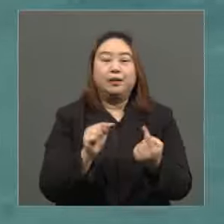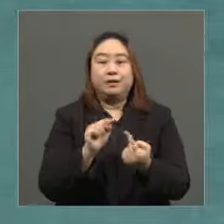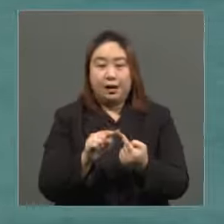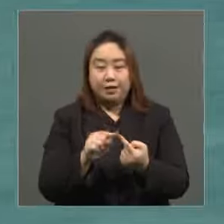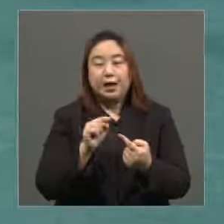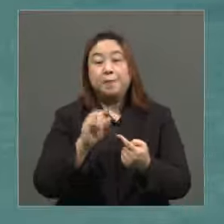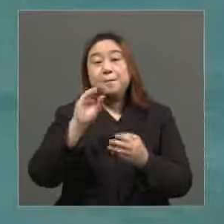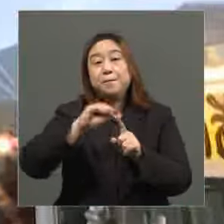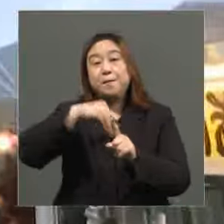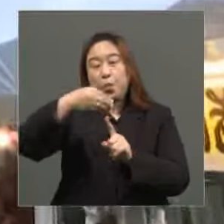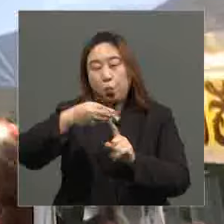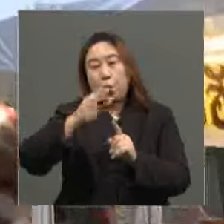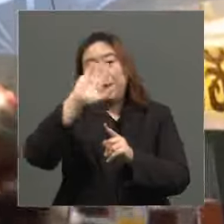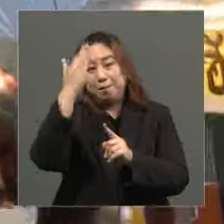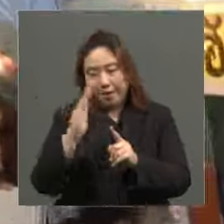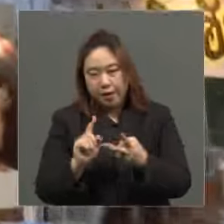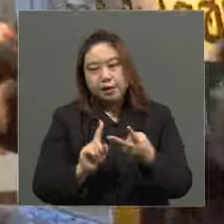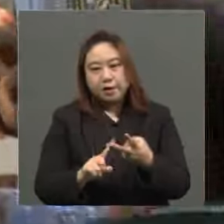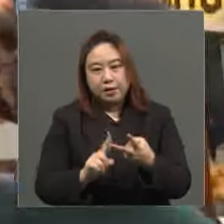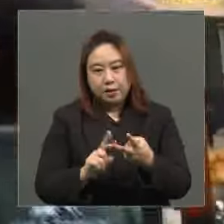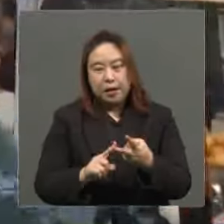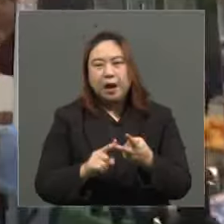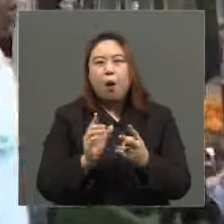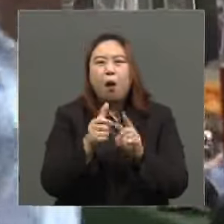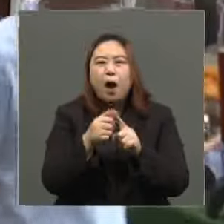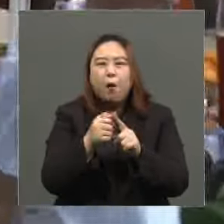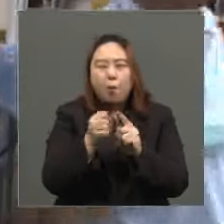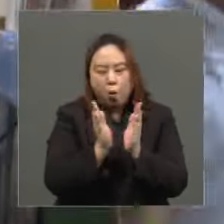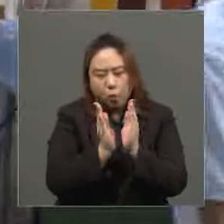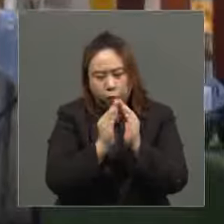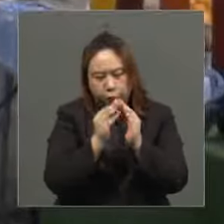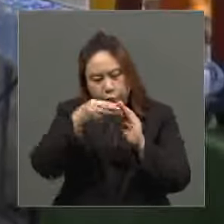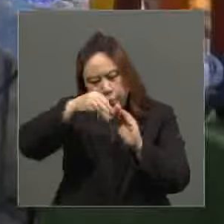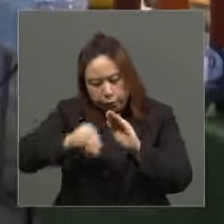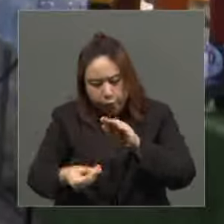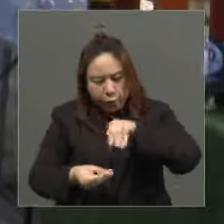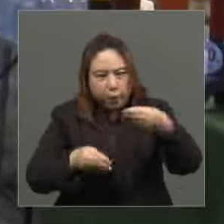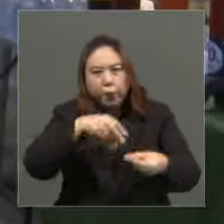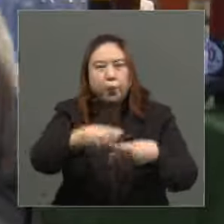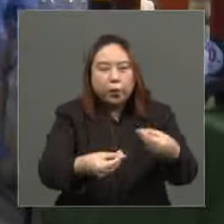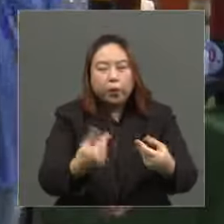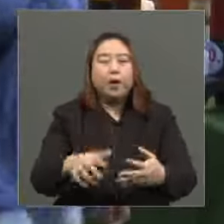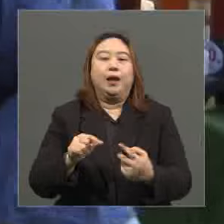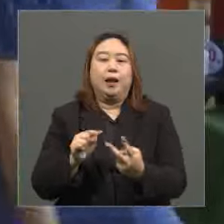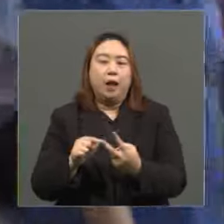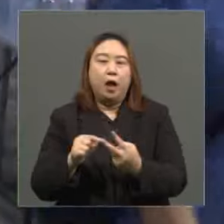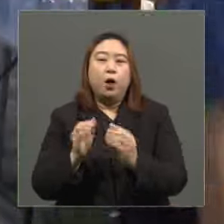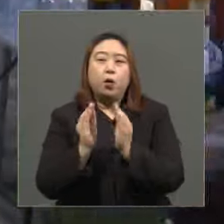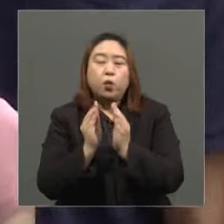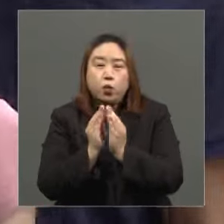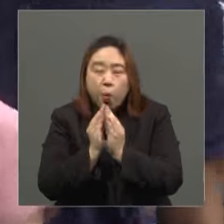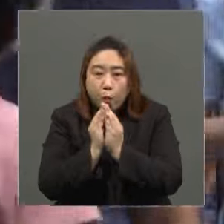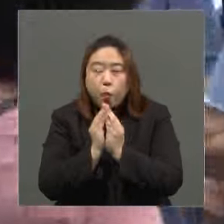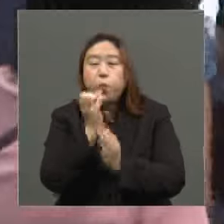ผลิตจากใบตองกระทงที่ผลิตจากใบข้าวโพดกระทงดอกบัวกระทงมันสำปะหลังผลงานวิจัยมหาวิ